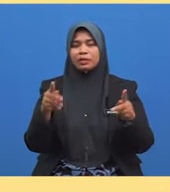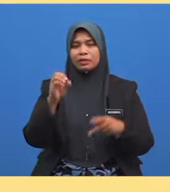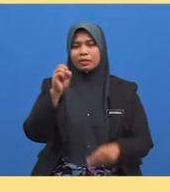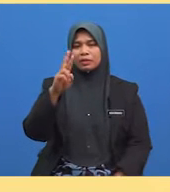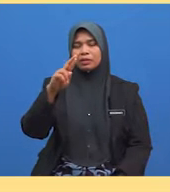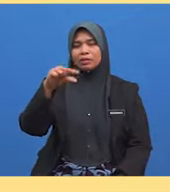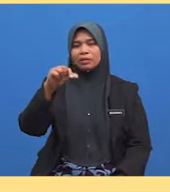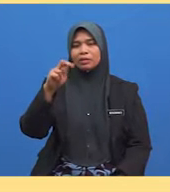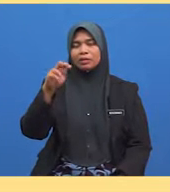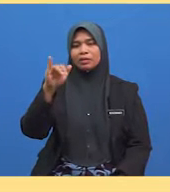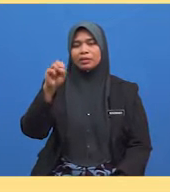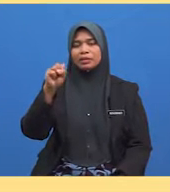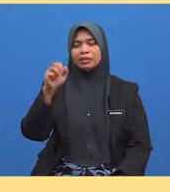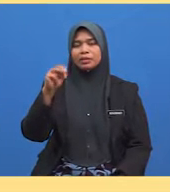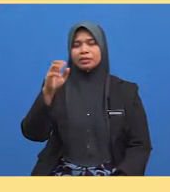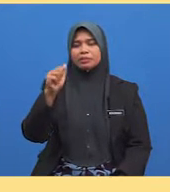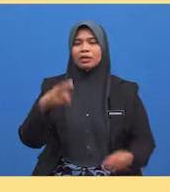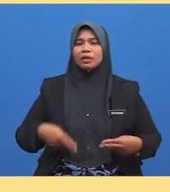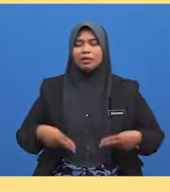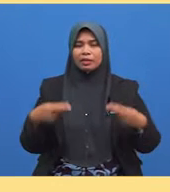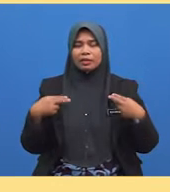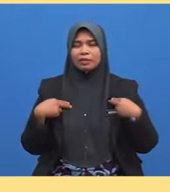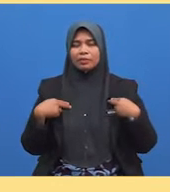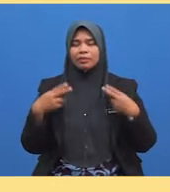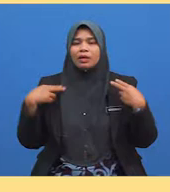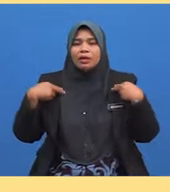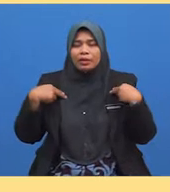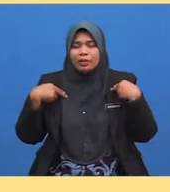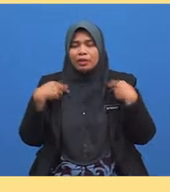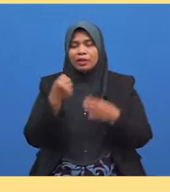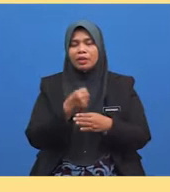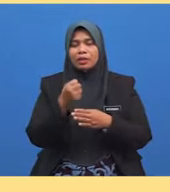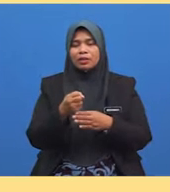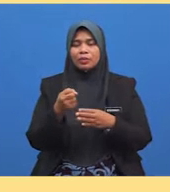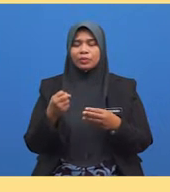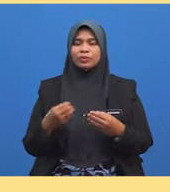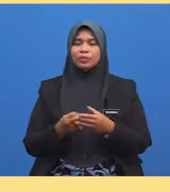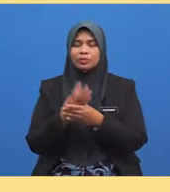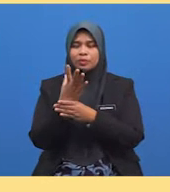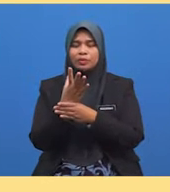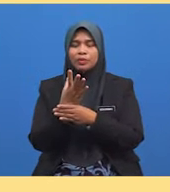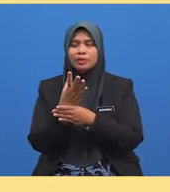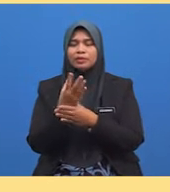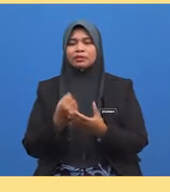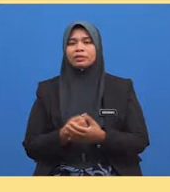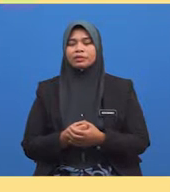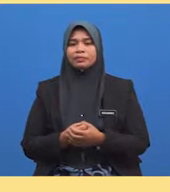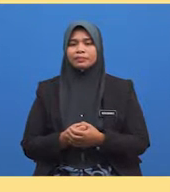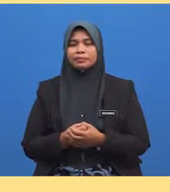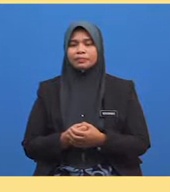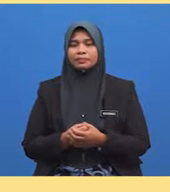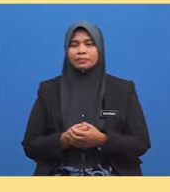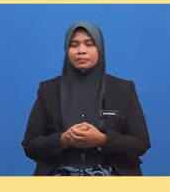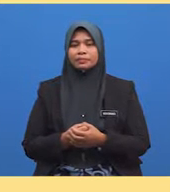Kepelbagaian organisma hidup sama ada haiwan atau tumbuhan, atau mikroorganisma dikenali sebagai